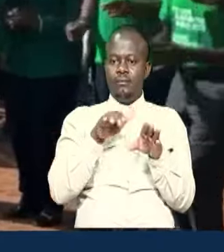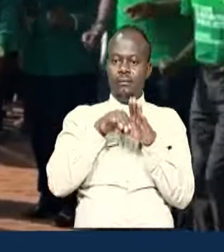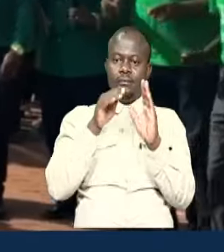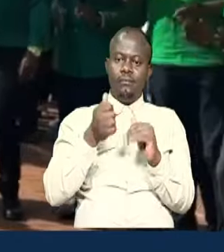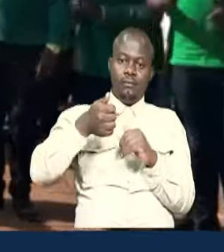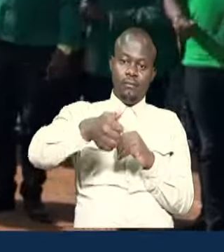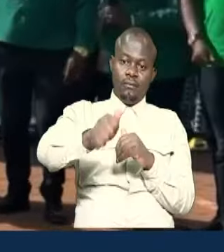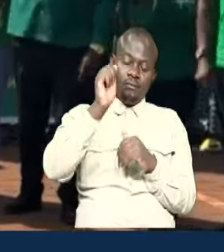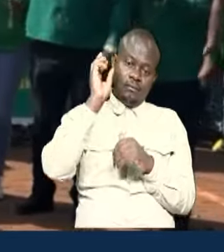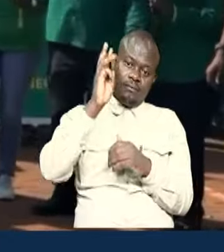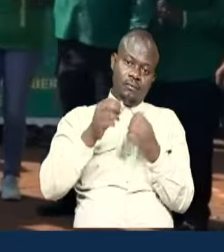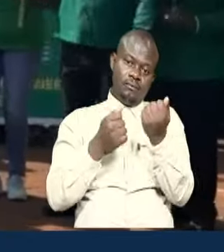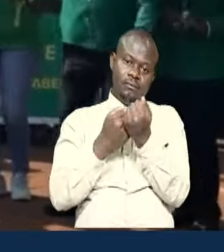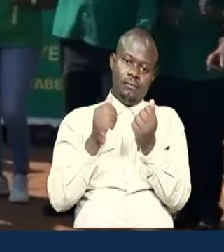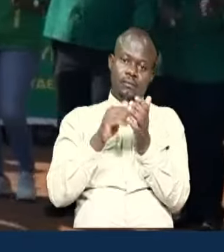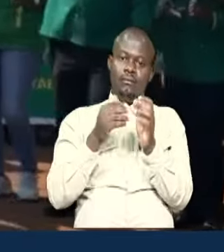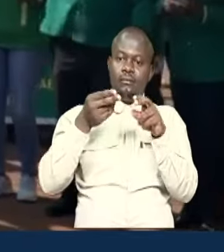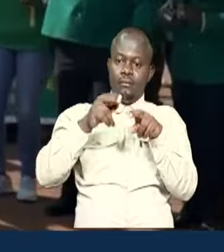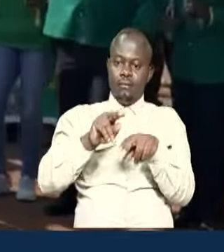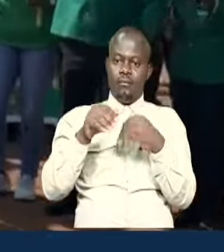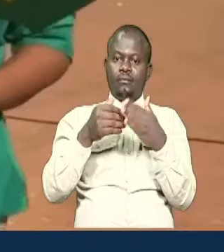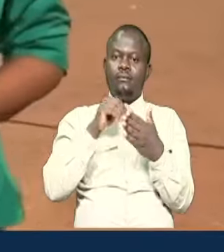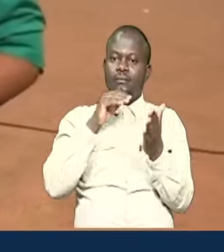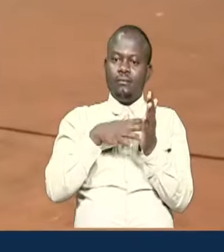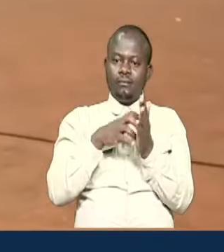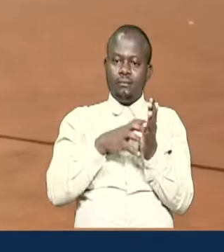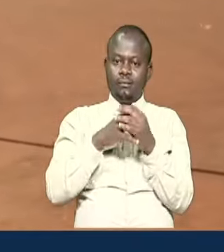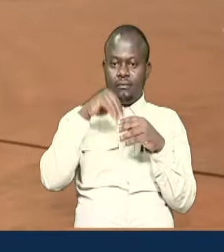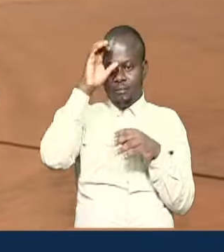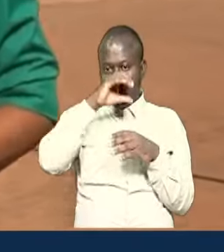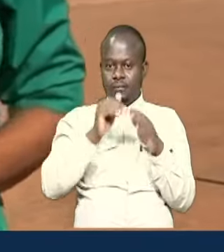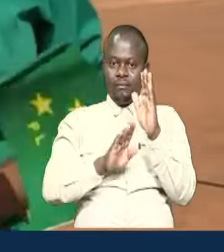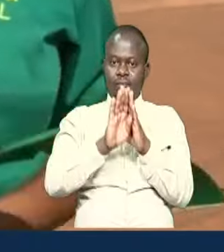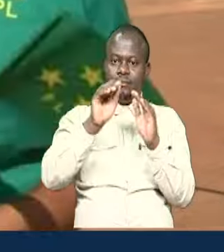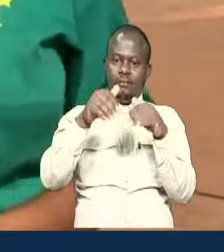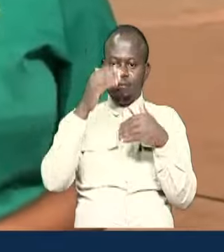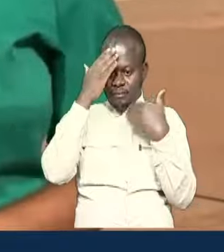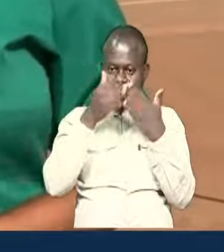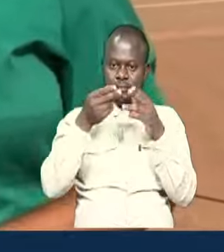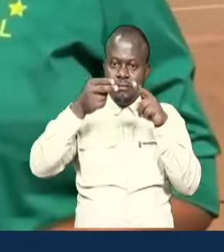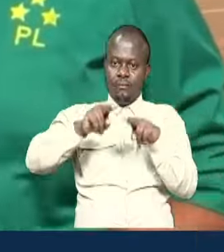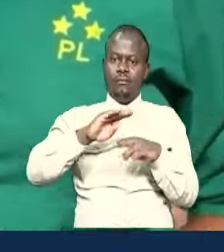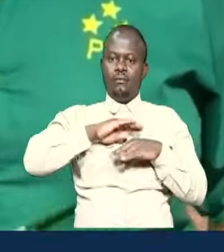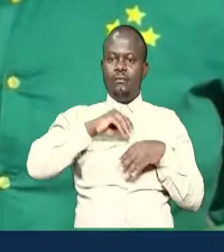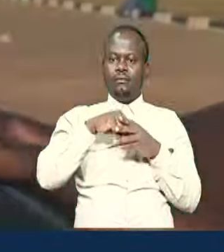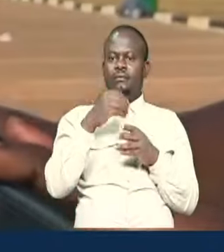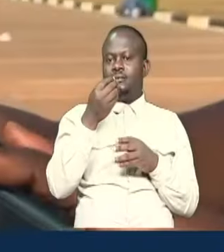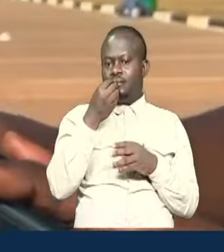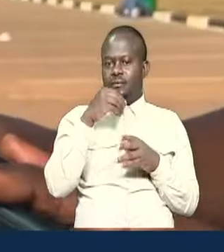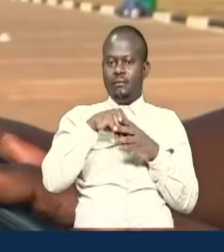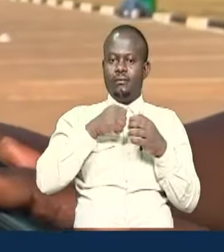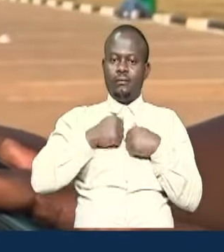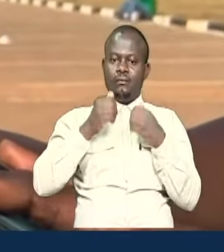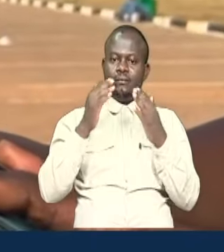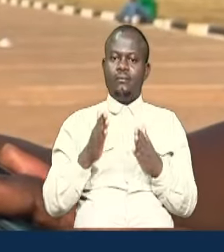shyaka kuzabashyigikira, nabo bakazababera intumwa zidatenguha cyane cyane mu gushakira icyateza imbere ubuhinzi kugira ngo habeho ukwihaza mu biribwa mu Rwanda.